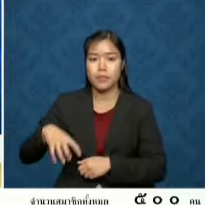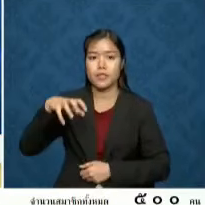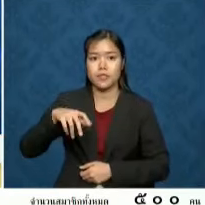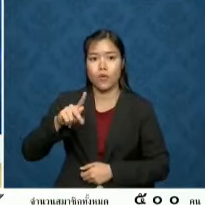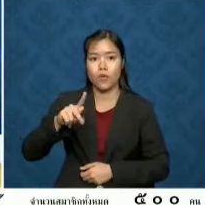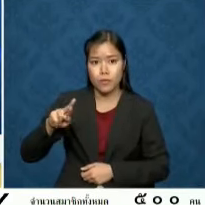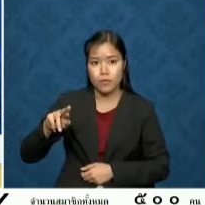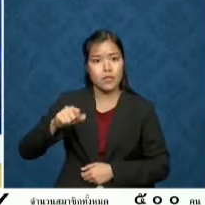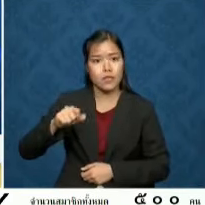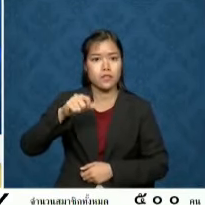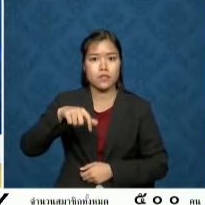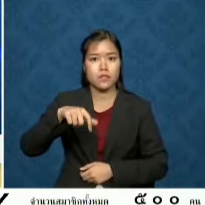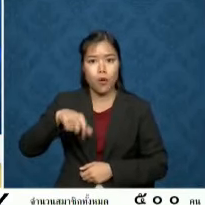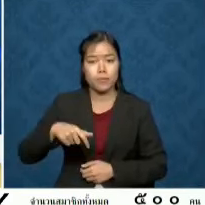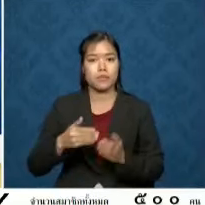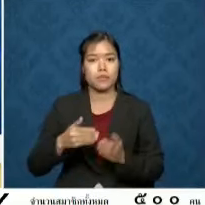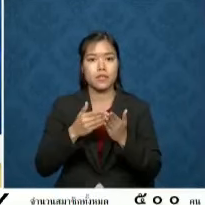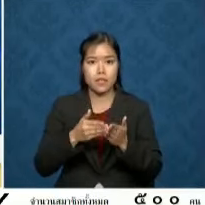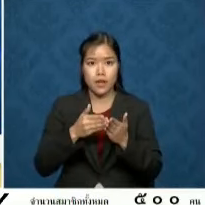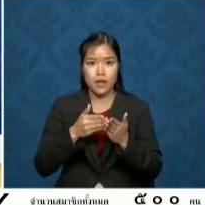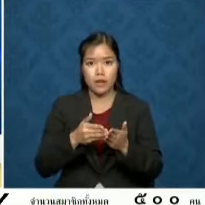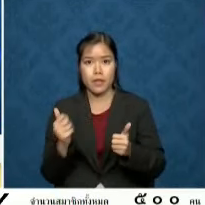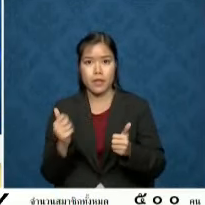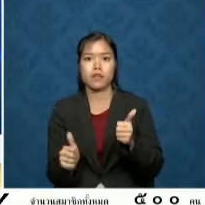การซ่อมเรือก็เป็นรองประธาน